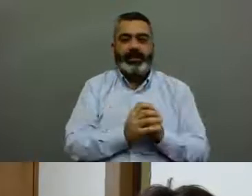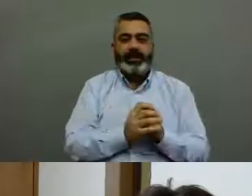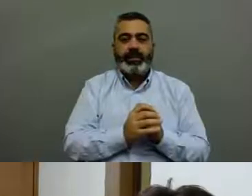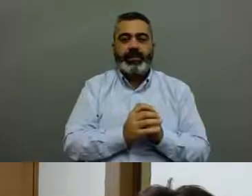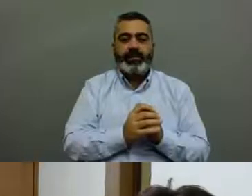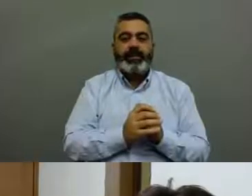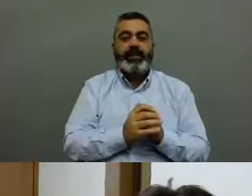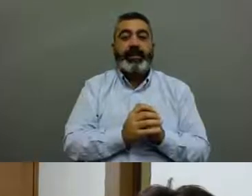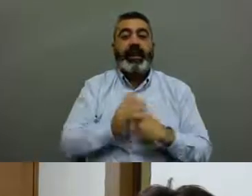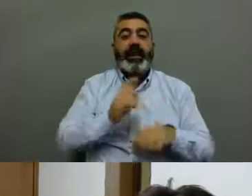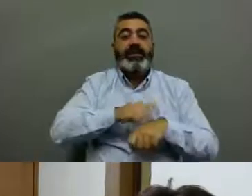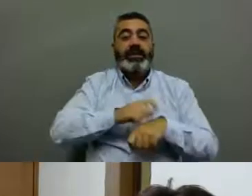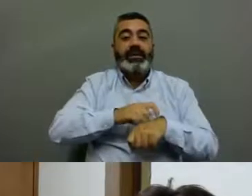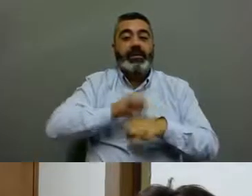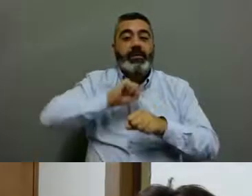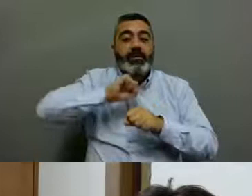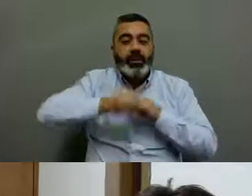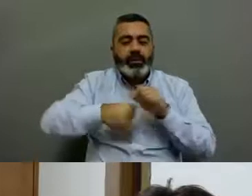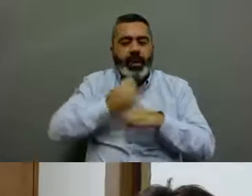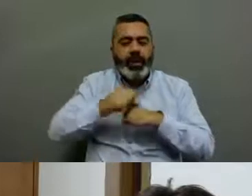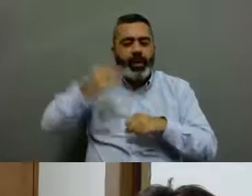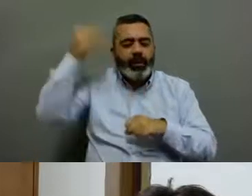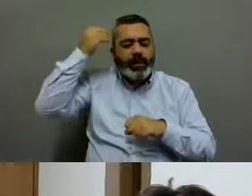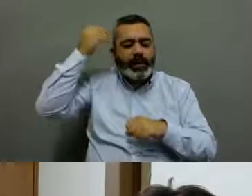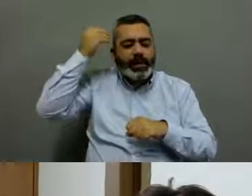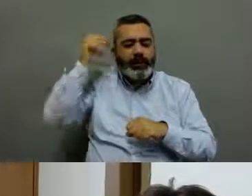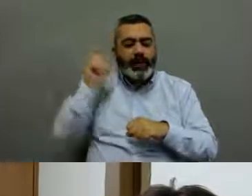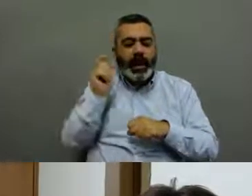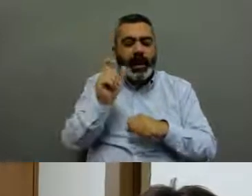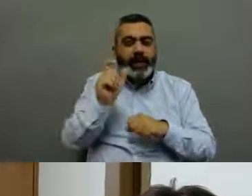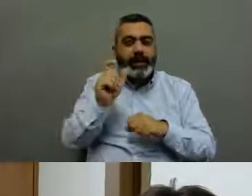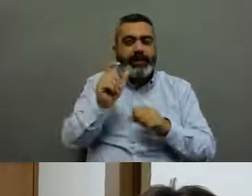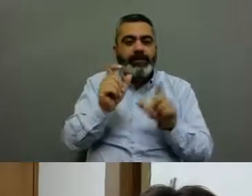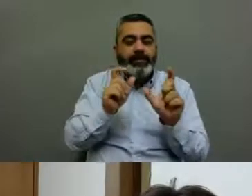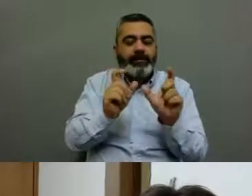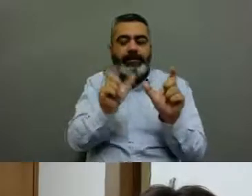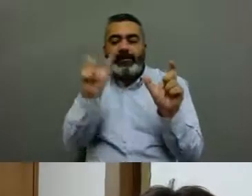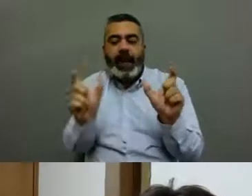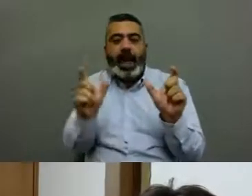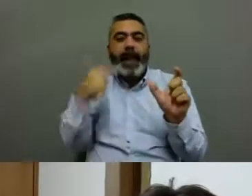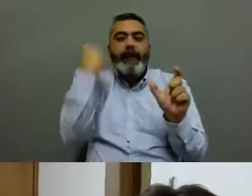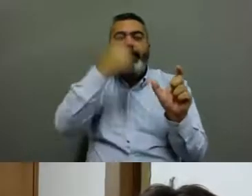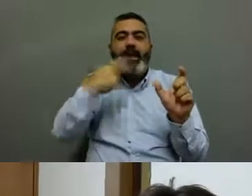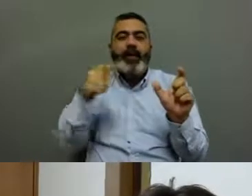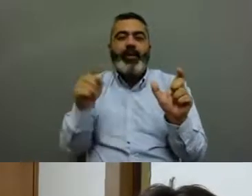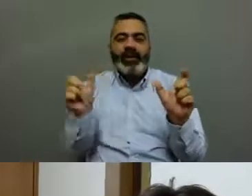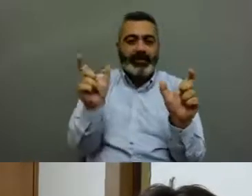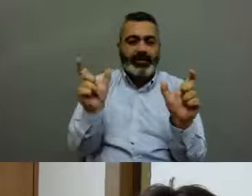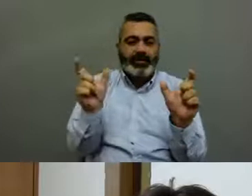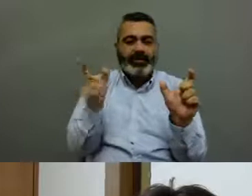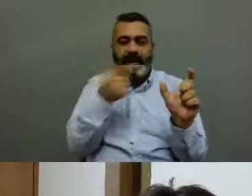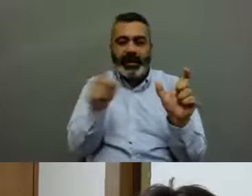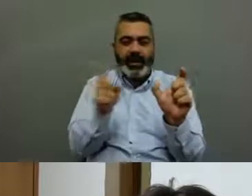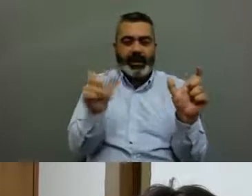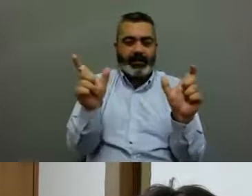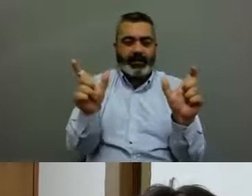προσπαθώντας μάλιστα με την παραφράση, ας πούμε, με τη λέξη ποικιλομορφία, να της δώσει